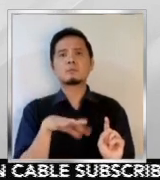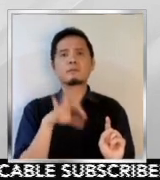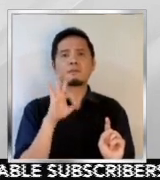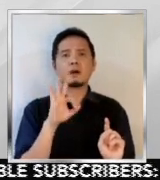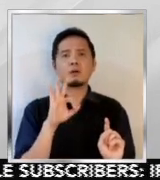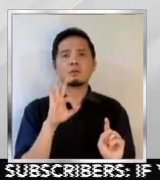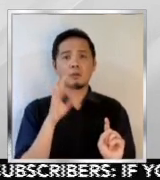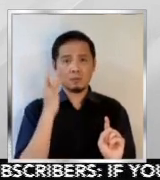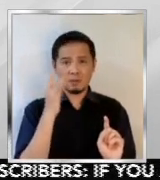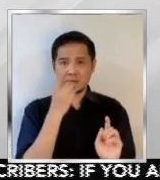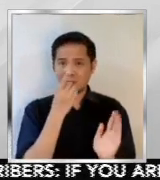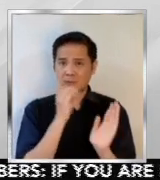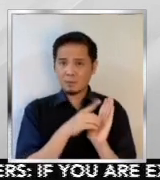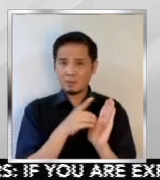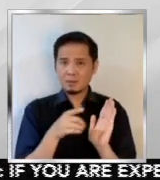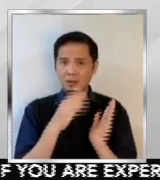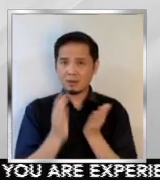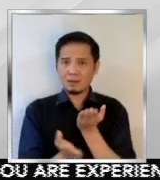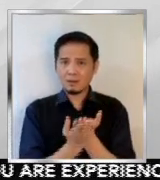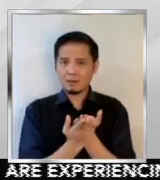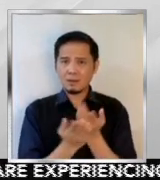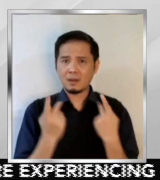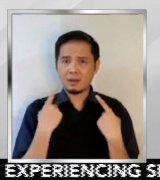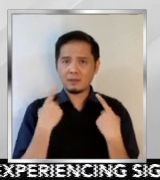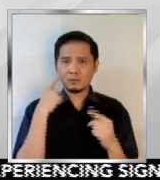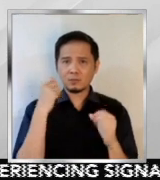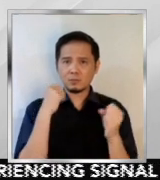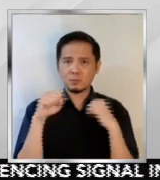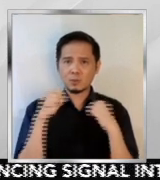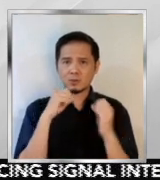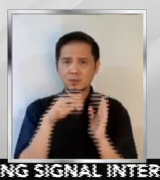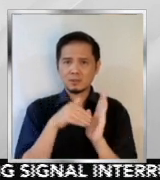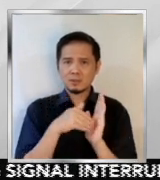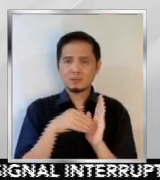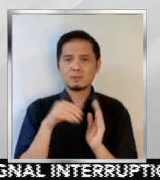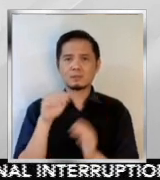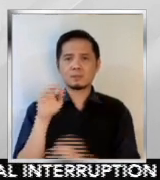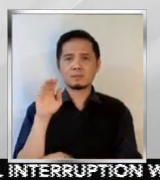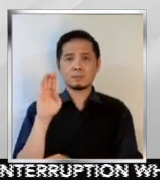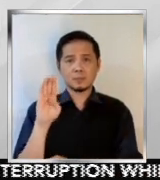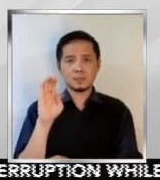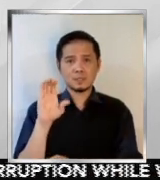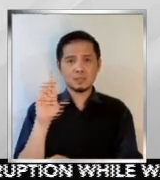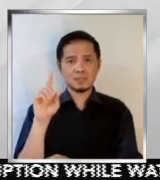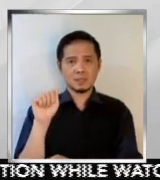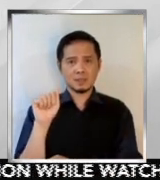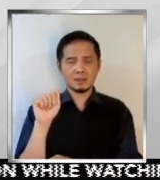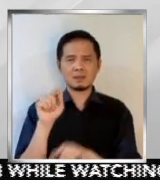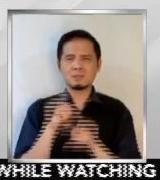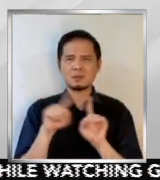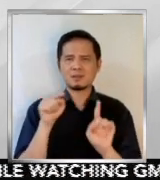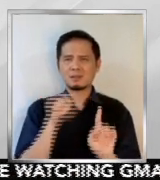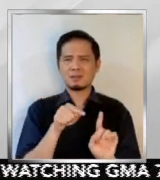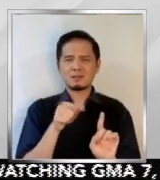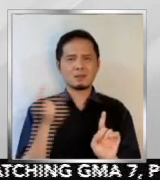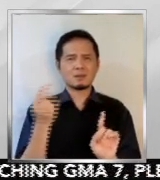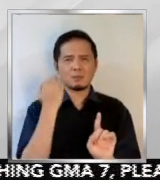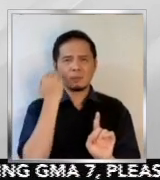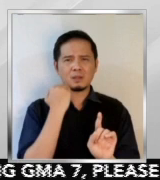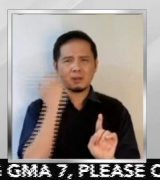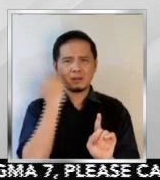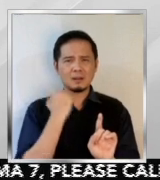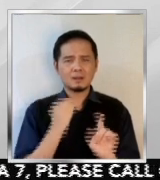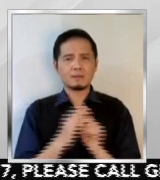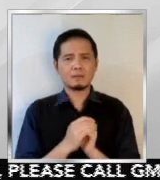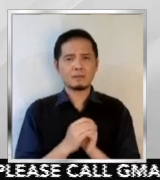yung ownership ng sports facility sa BCDA. Pero yung MTD Malaysia, very clear na po